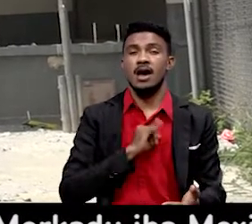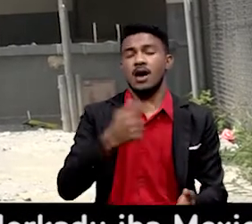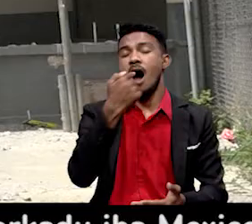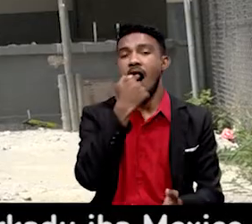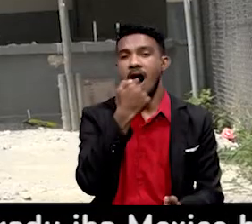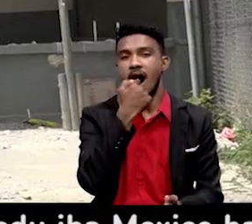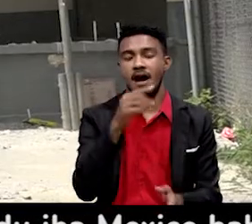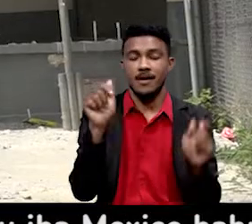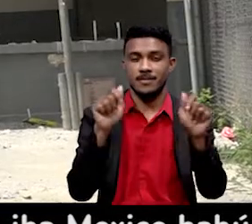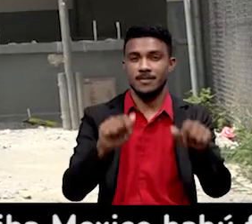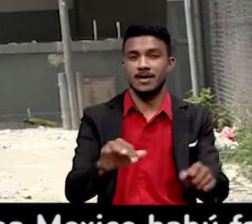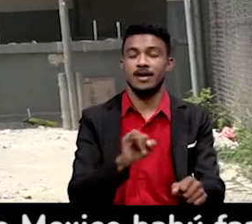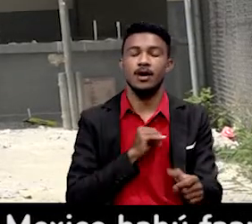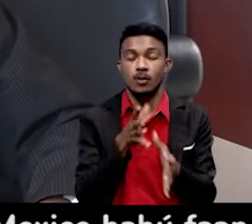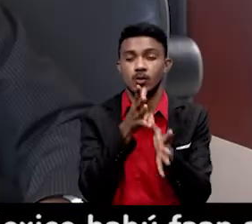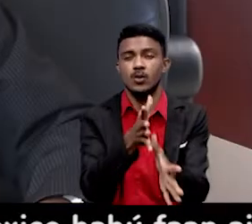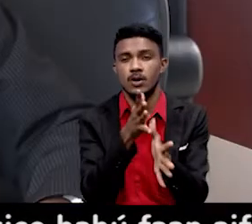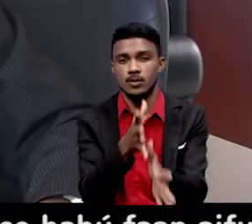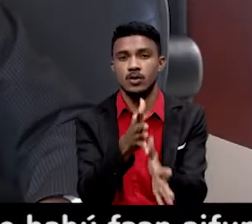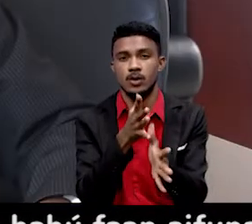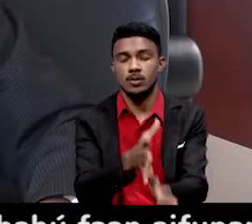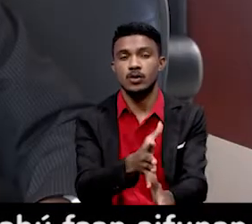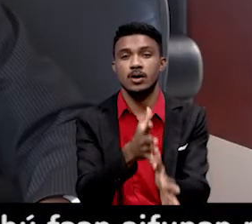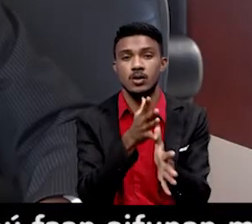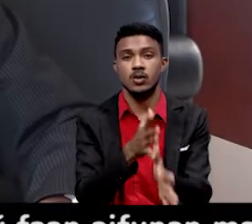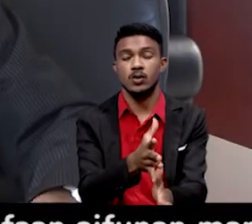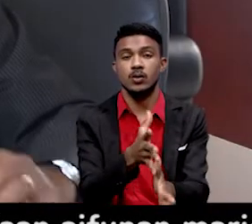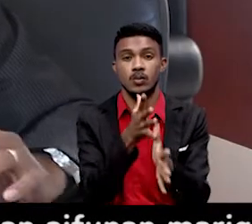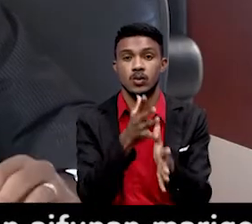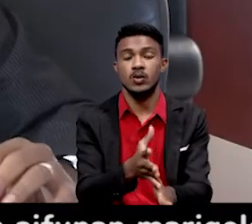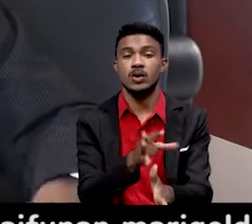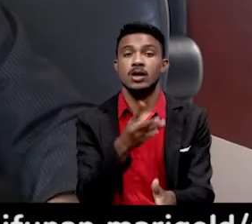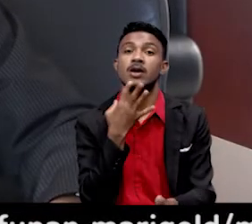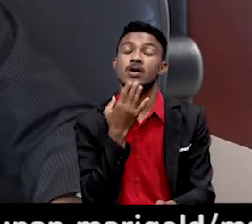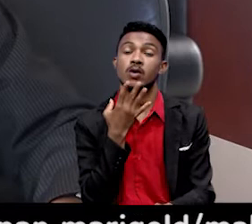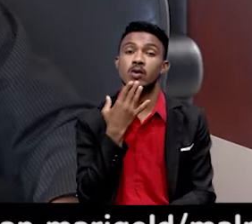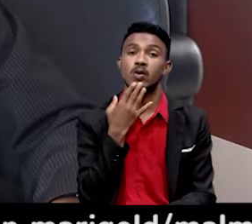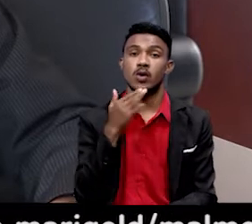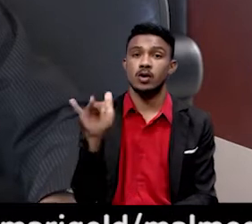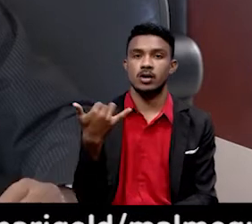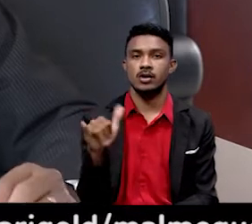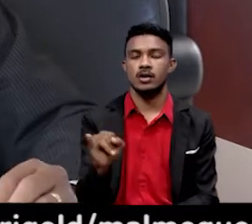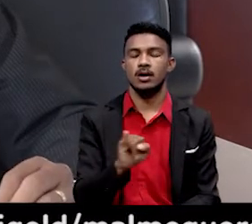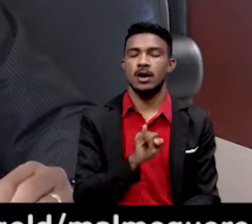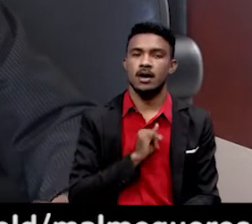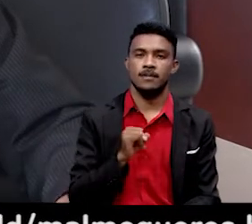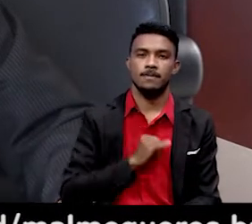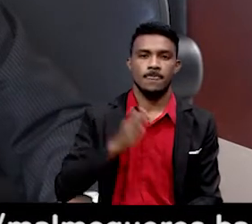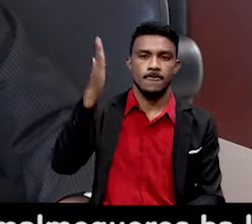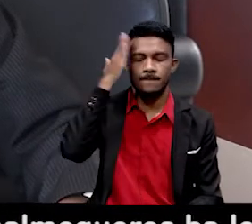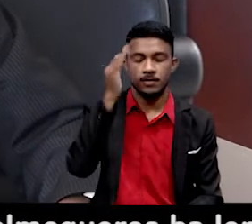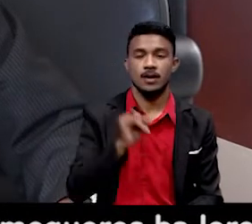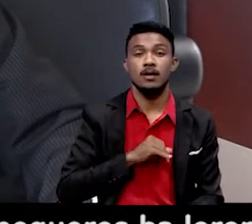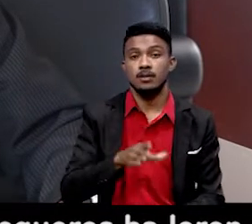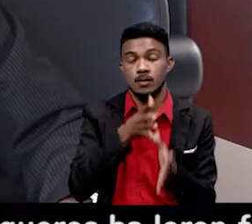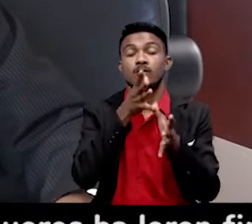to hau muta, muta, muta, hau lembra ta muta kinur. Hau senti kata ki certeza nun hau muta sahut